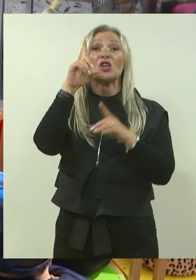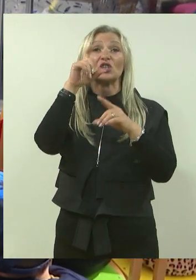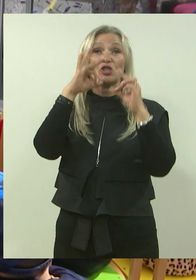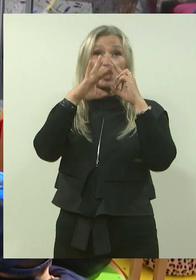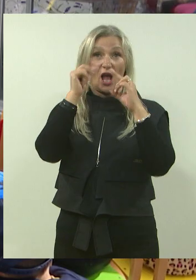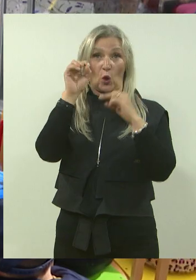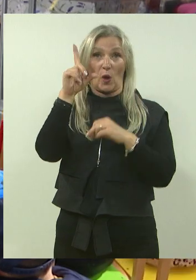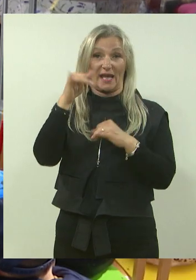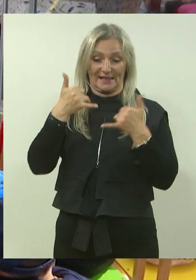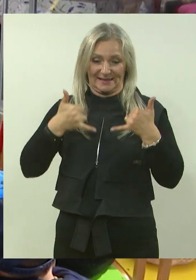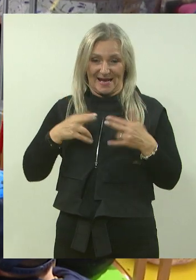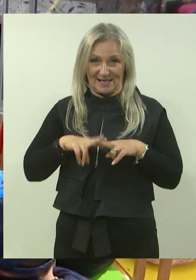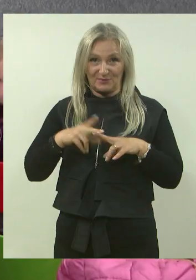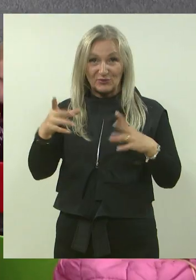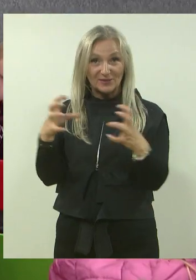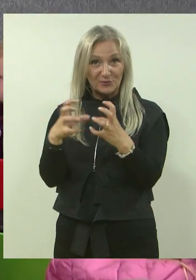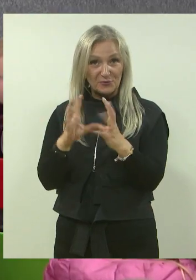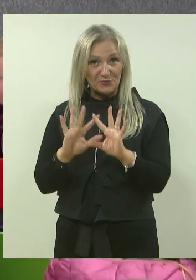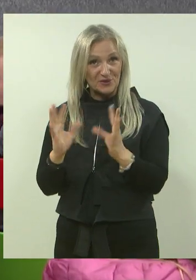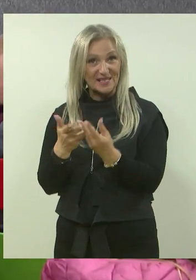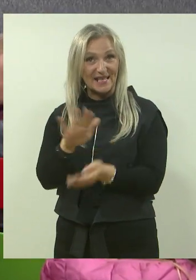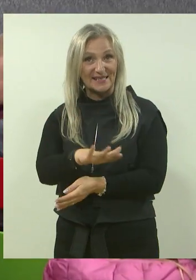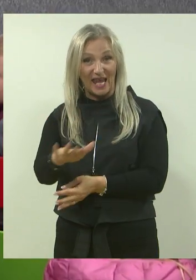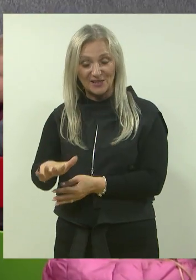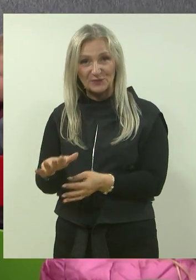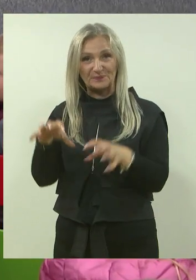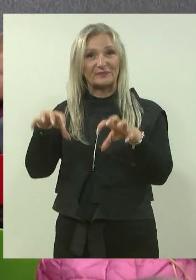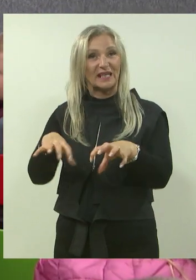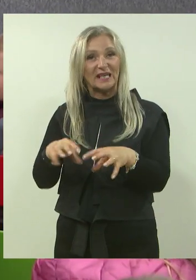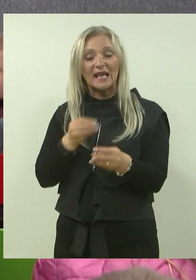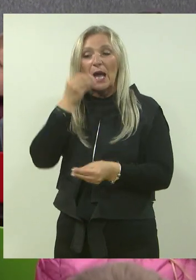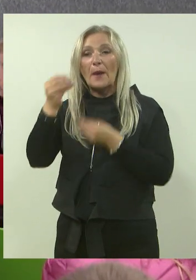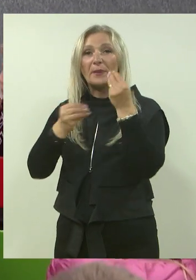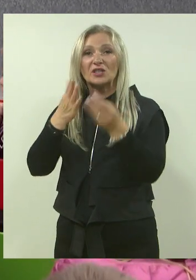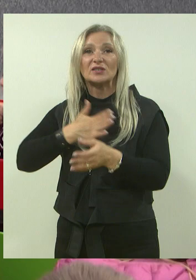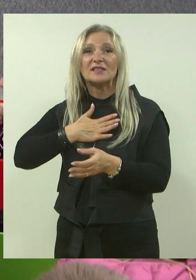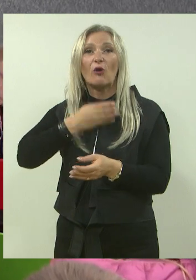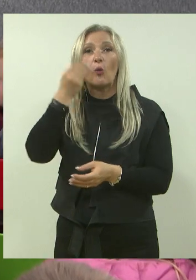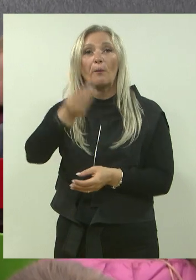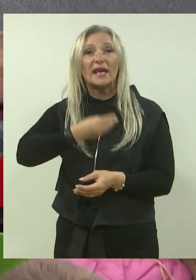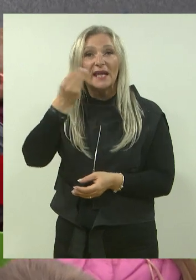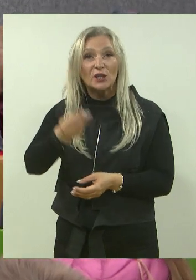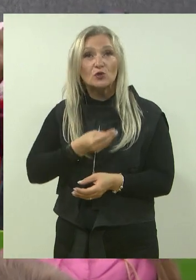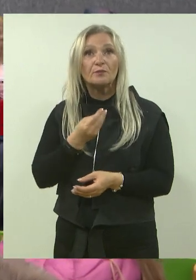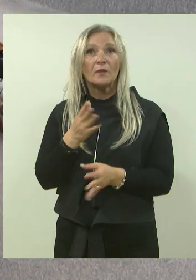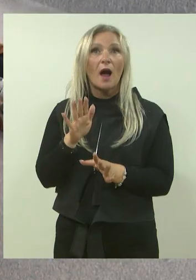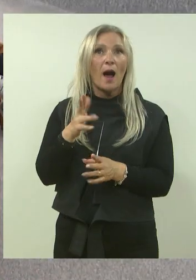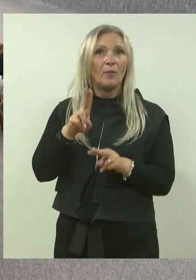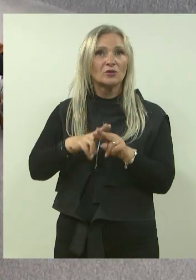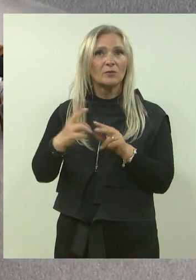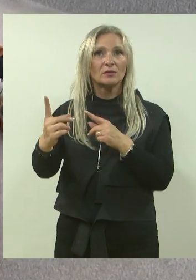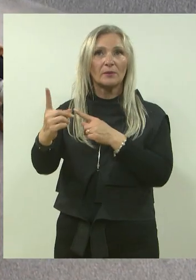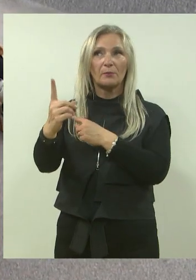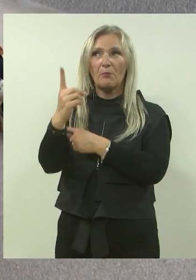I on će se malo danas s njima podružiti, malo će se poigrati, ispričat će svoju priču, a možda će se i pojaviti također